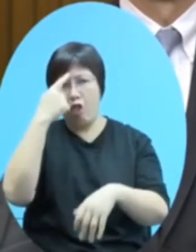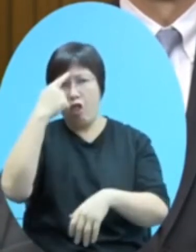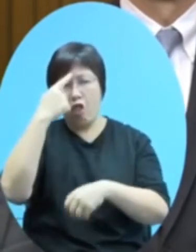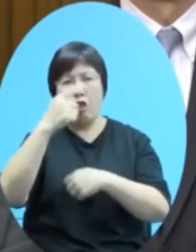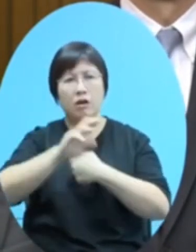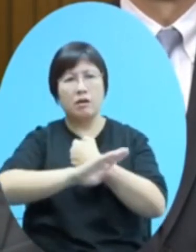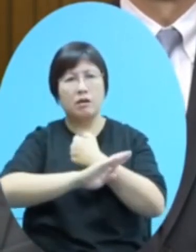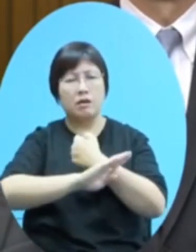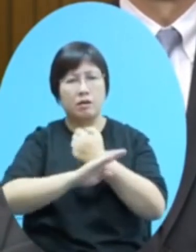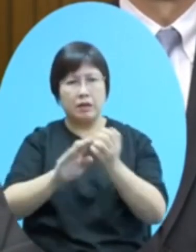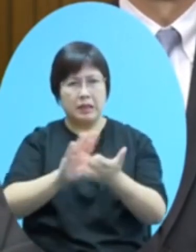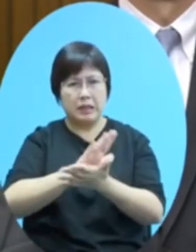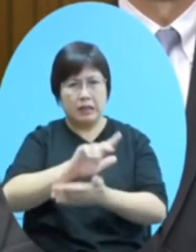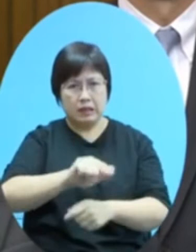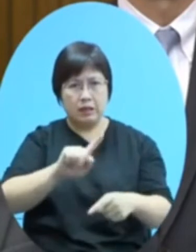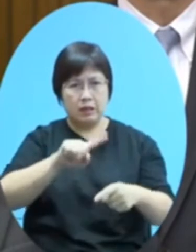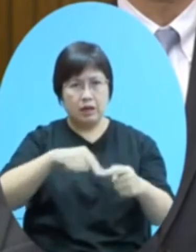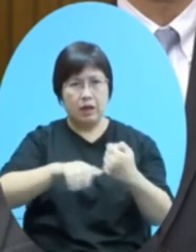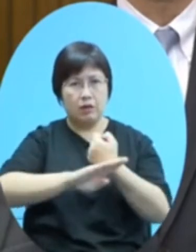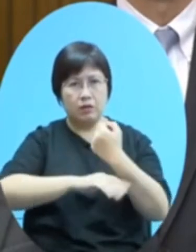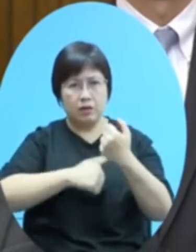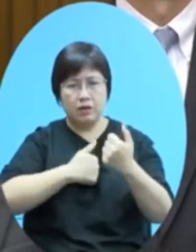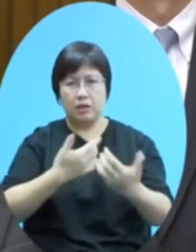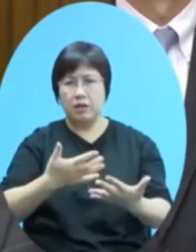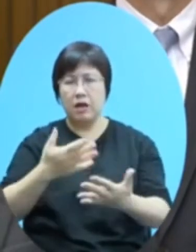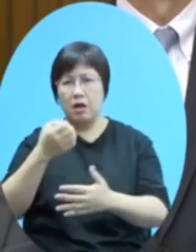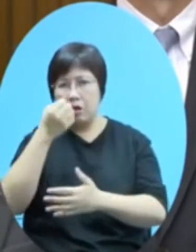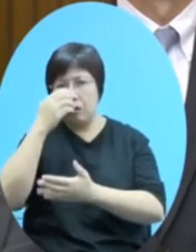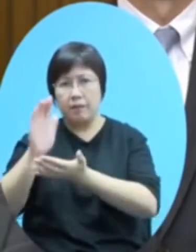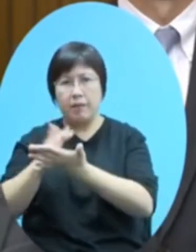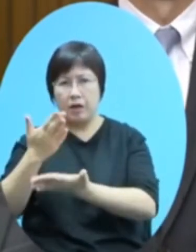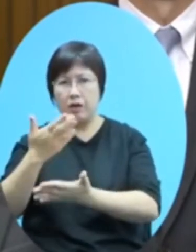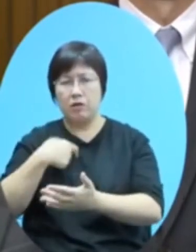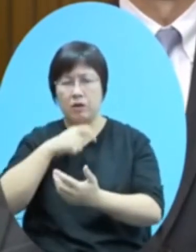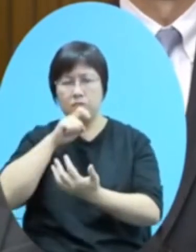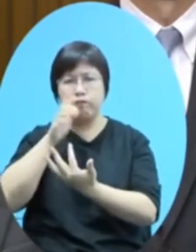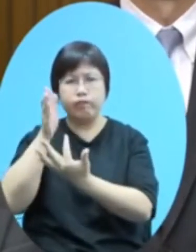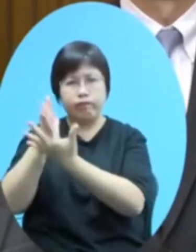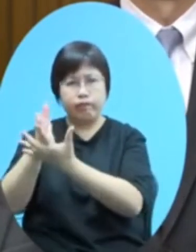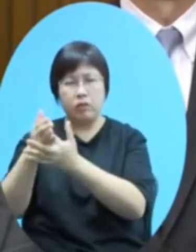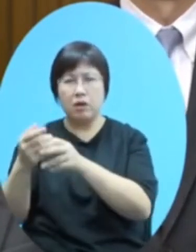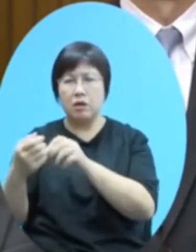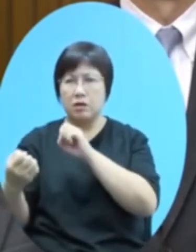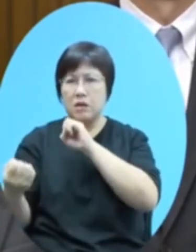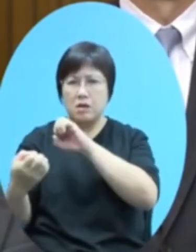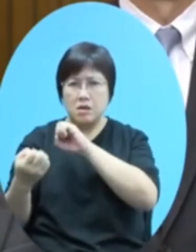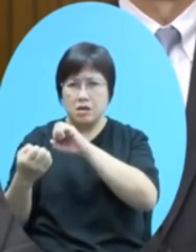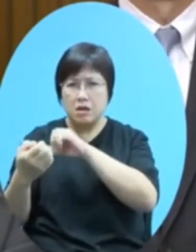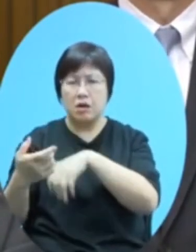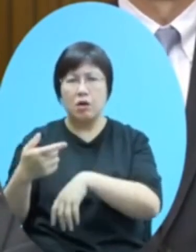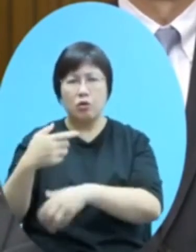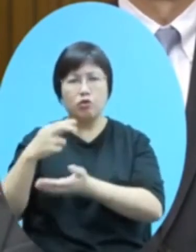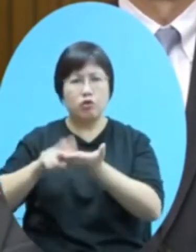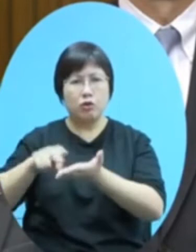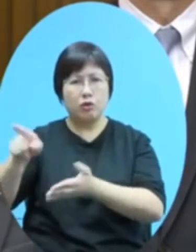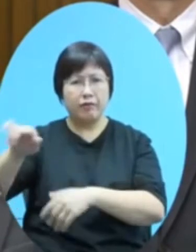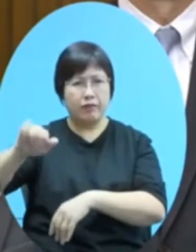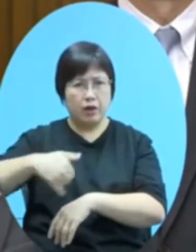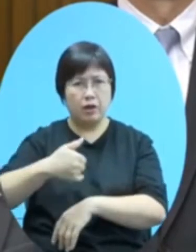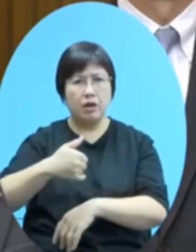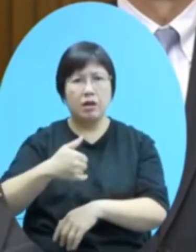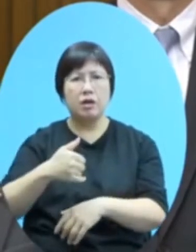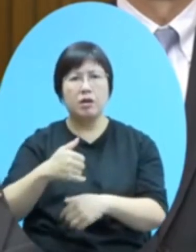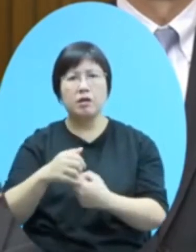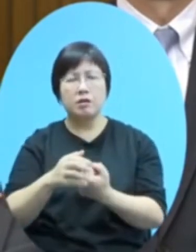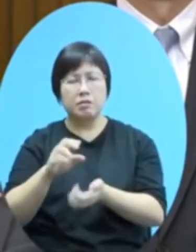前唔喺香港，我都主動同佢溝通接觸過。我相信佢翻到嚟嘅時候咧，佢